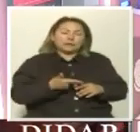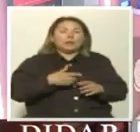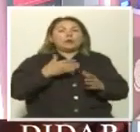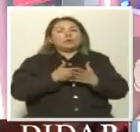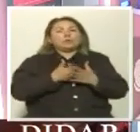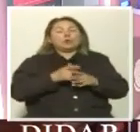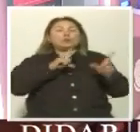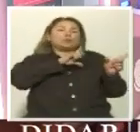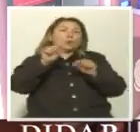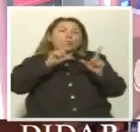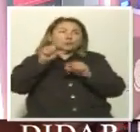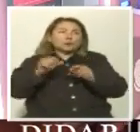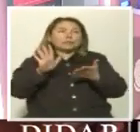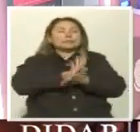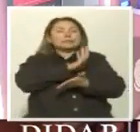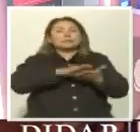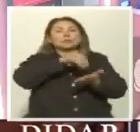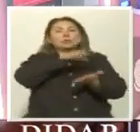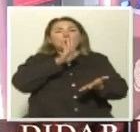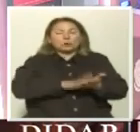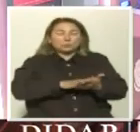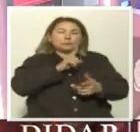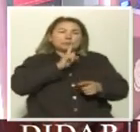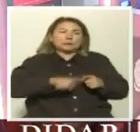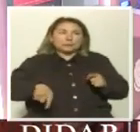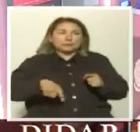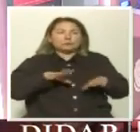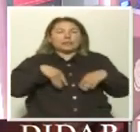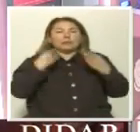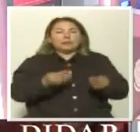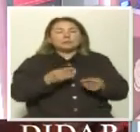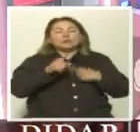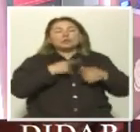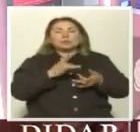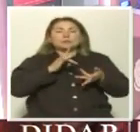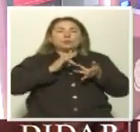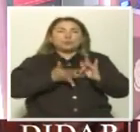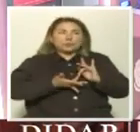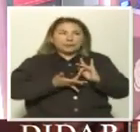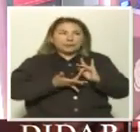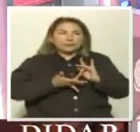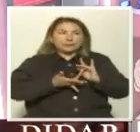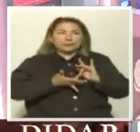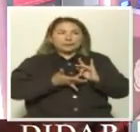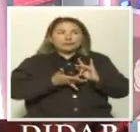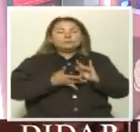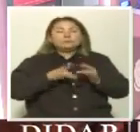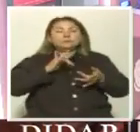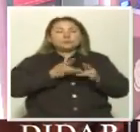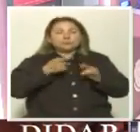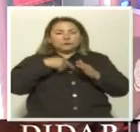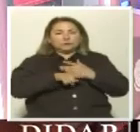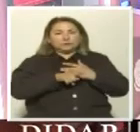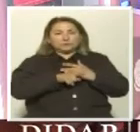біздің жолаушыларға біз тегін тіркелуден өту мүмкіндігін бере аламыз. Ол онлайн тіркелу, ол біздің сайтта және